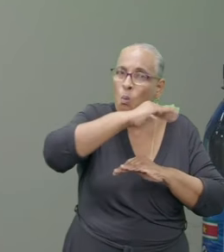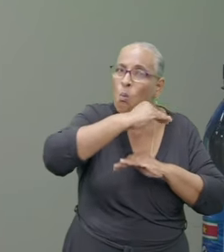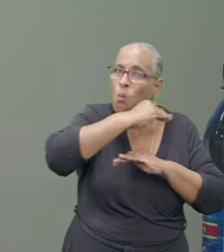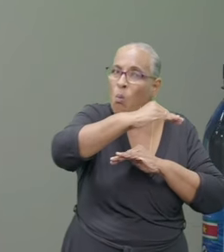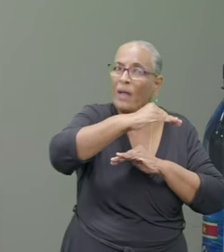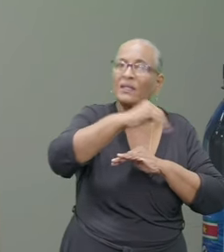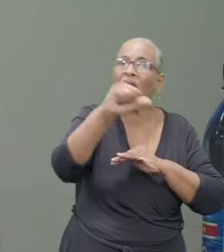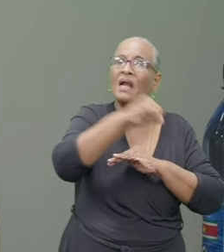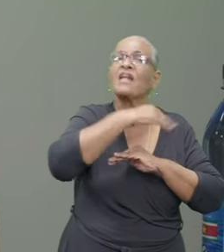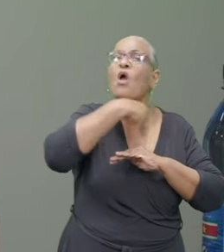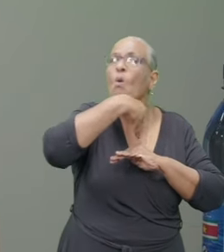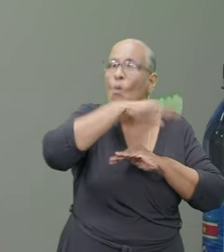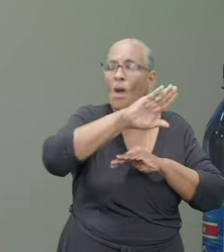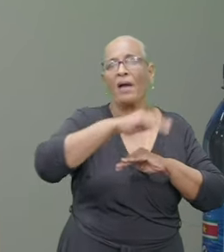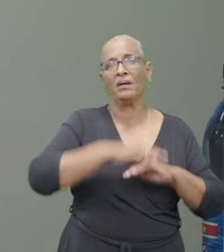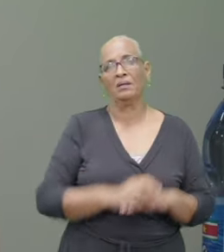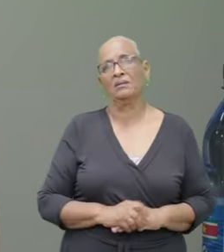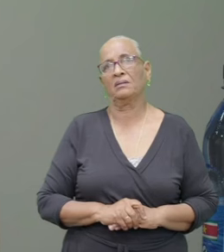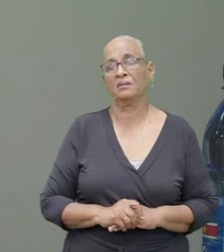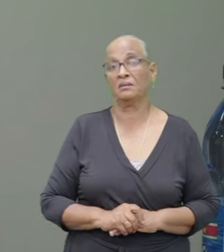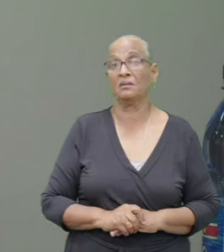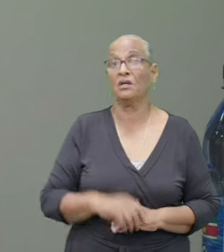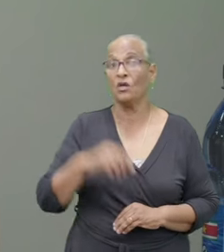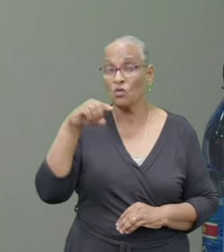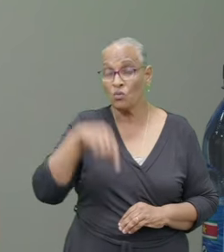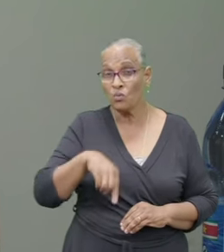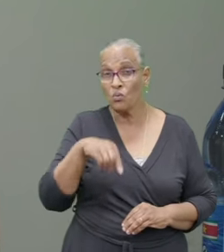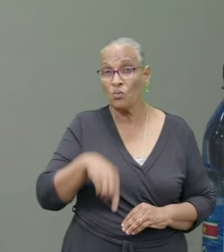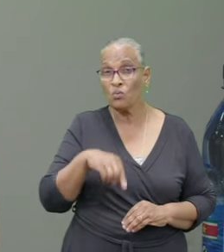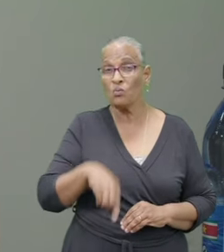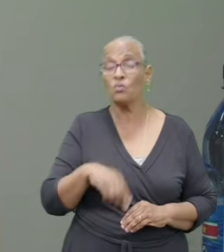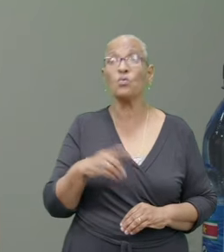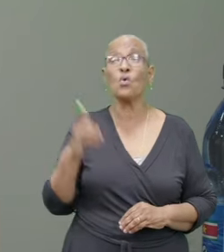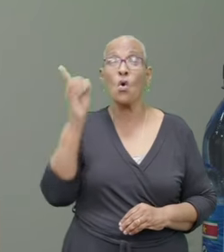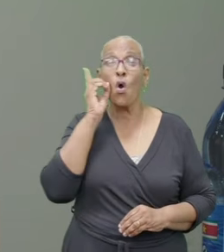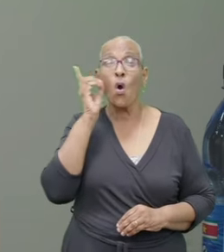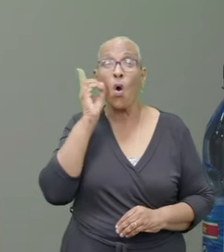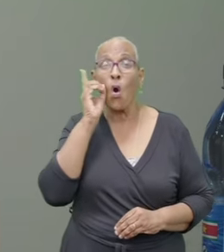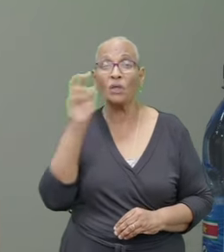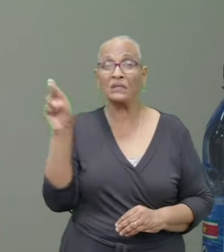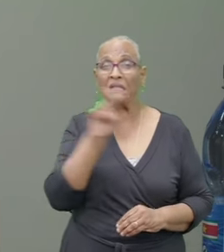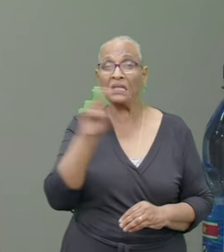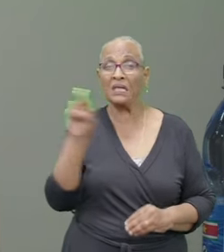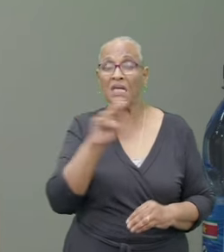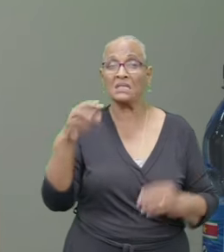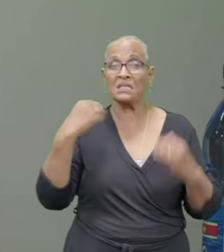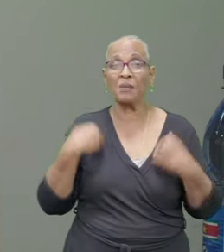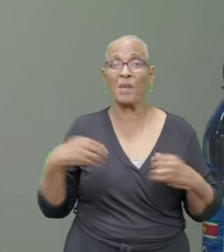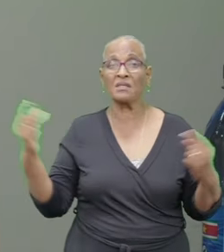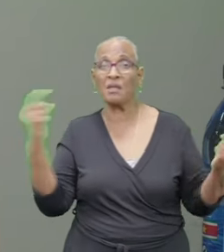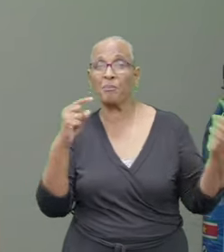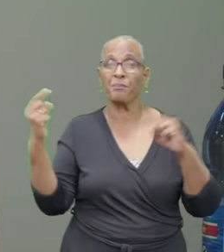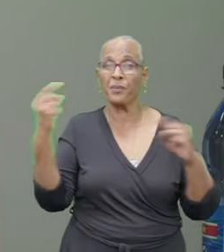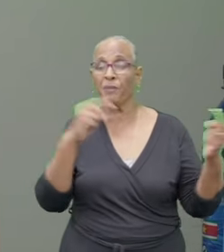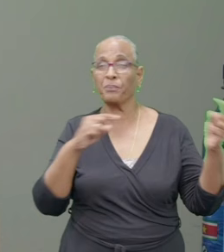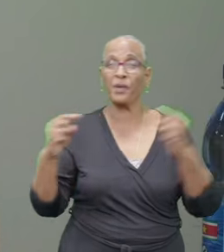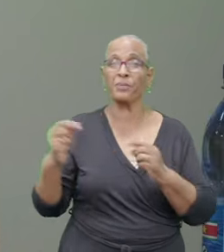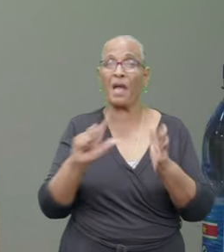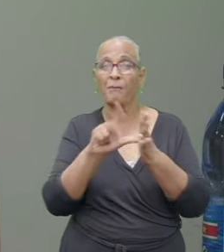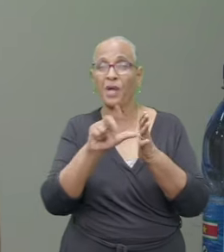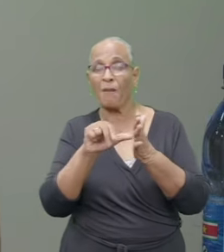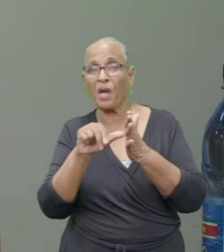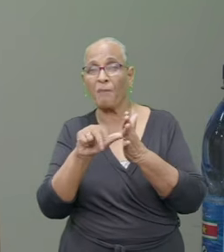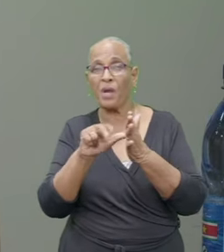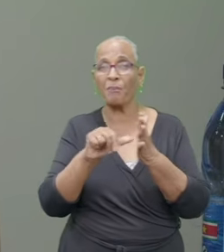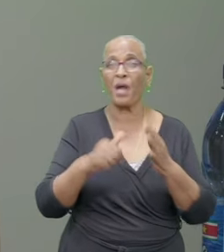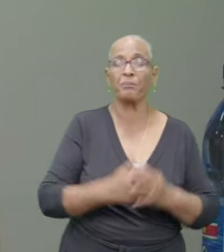een dag, moet ik zeggen, hebben we zeker iets meer dan 100 reacties binnengekregen. En het gaat dus nu gaan. Ik kreeg net nog een bericht van, het gaat